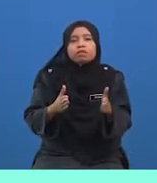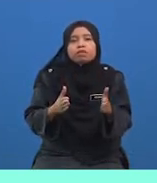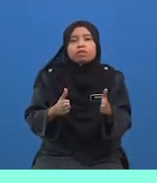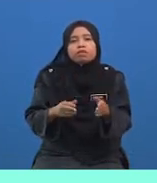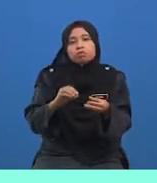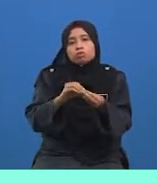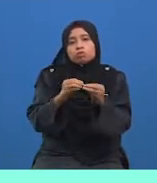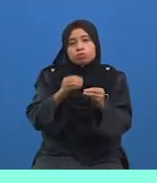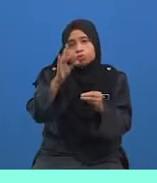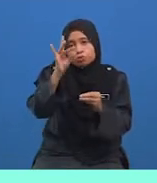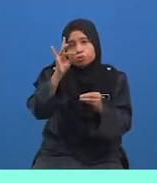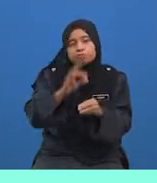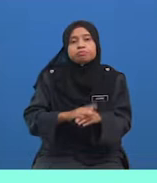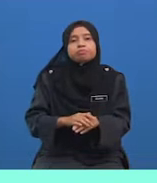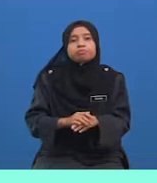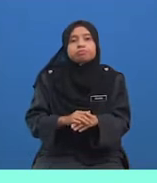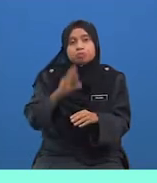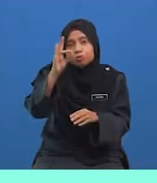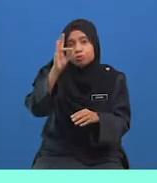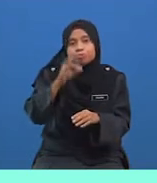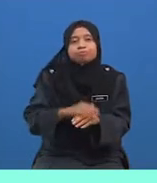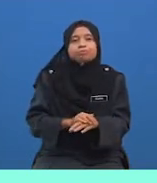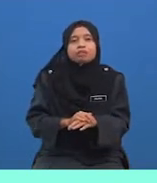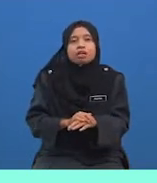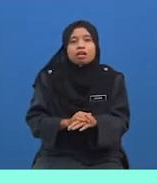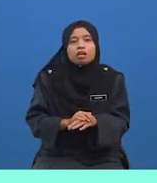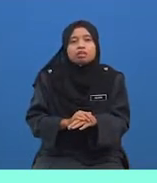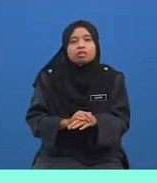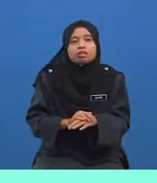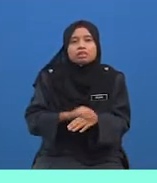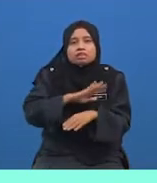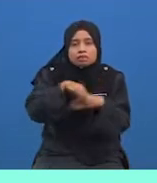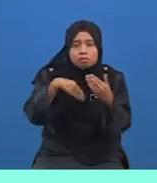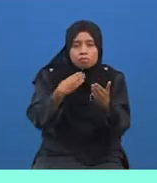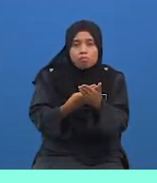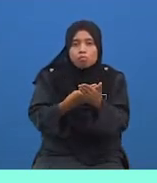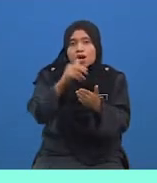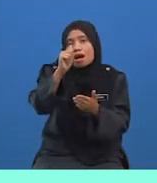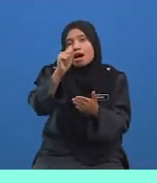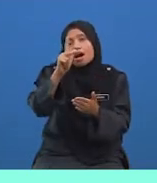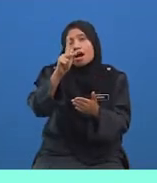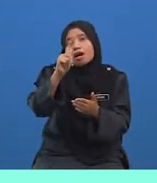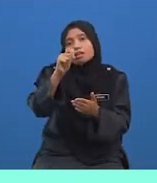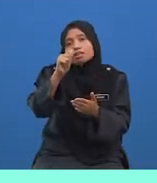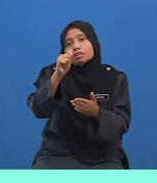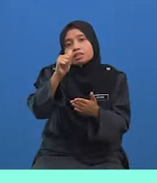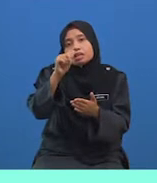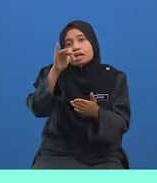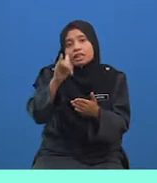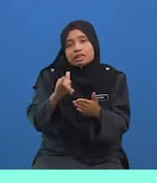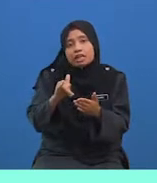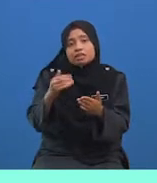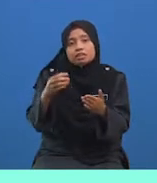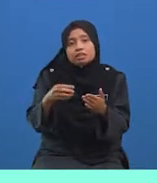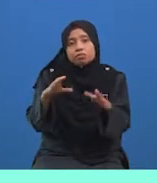Etika yang ketujuh pula merangkumi akta yang ditubuhkan oleh pihak